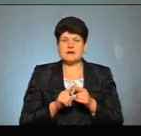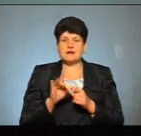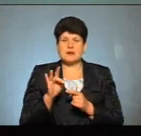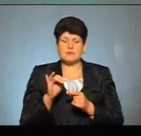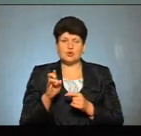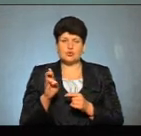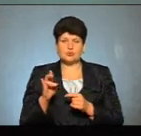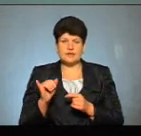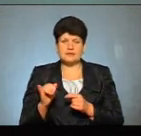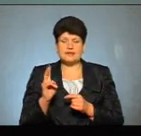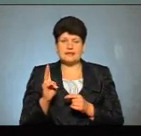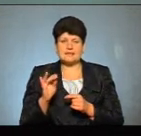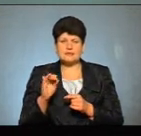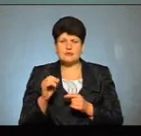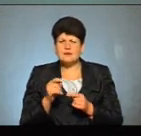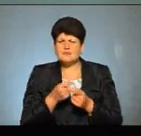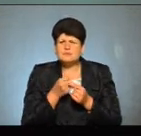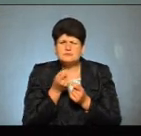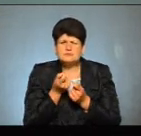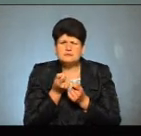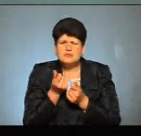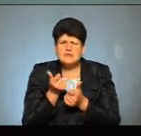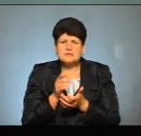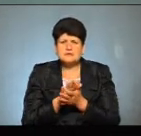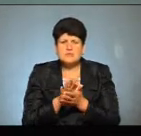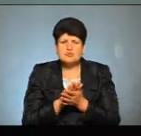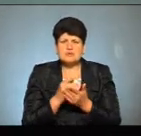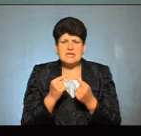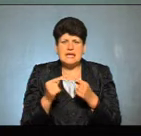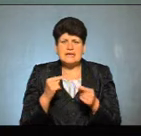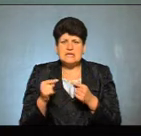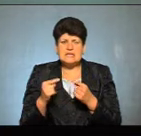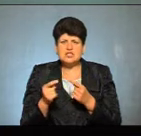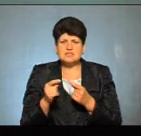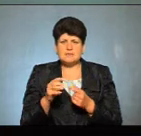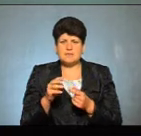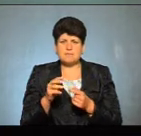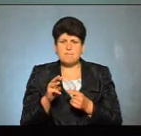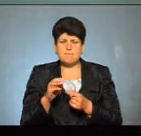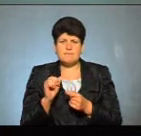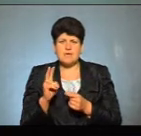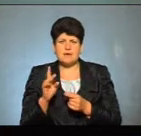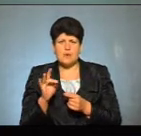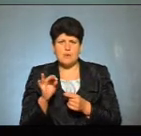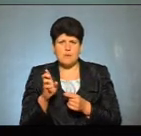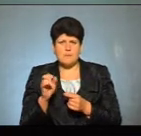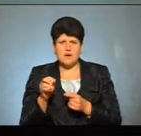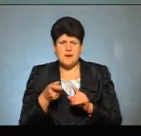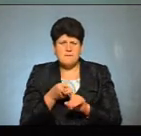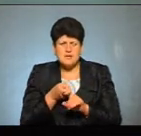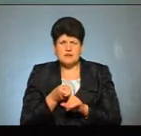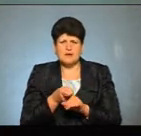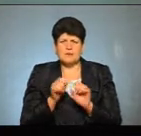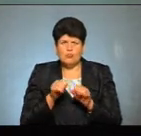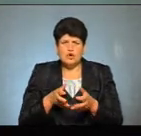рибонуклеїнова кислота, і любе забруднення іншими мікроорганізмами здатне